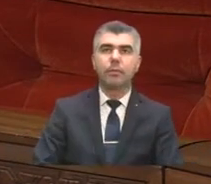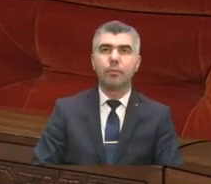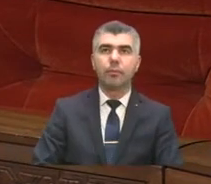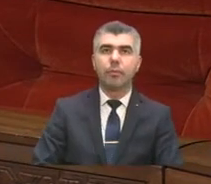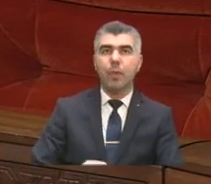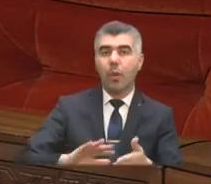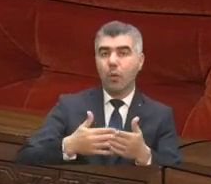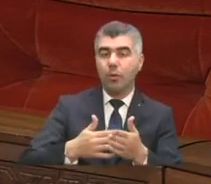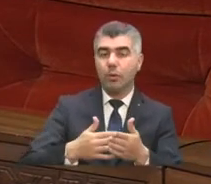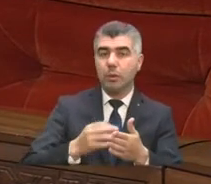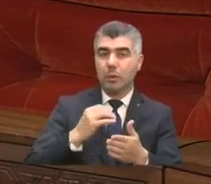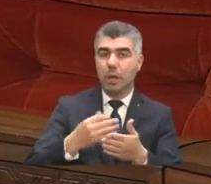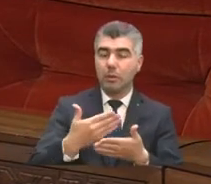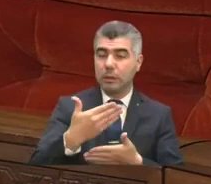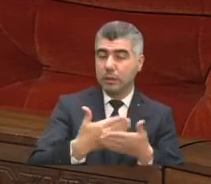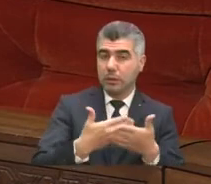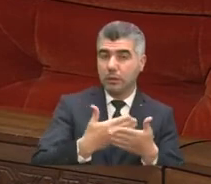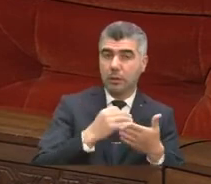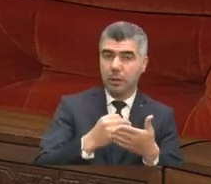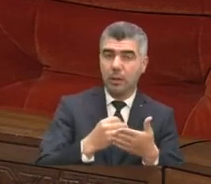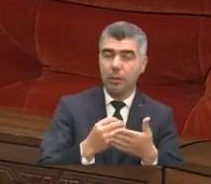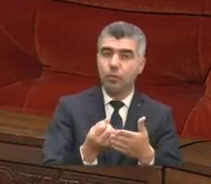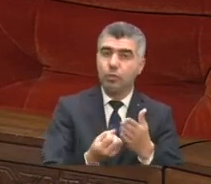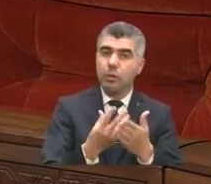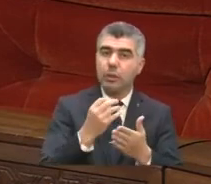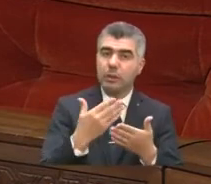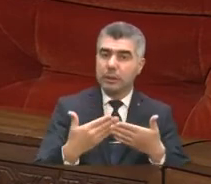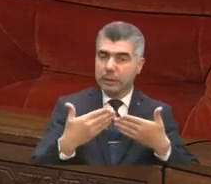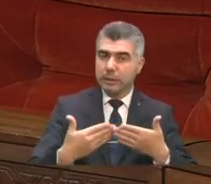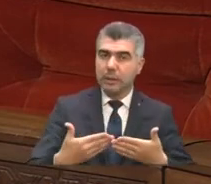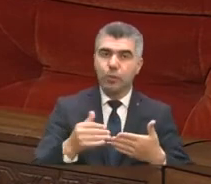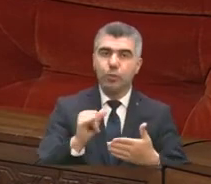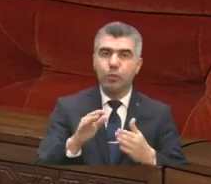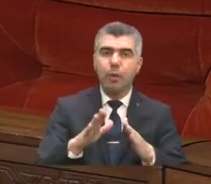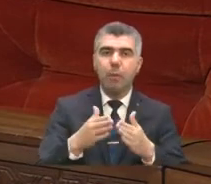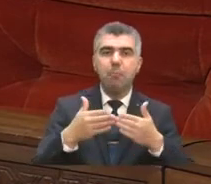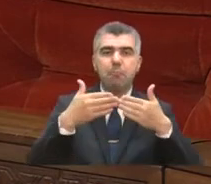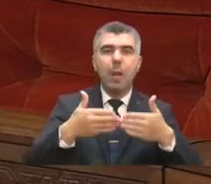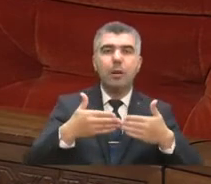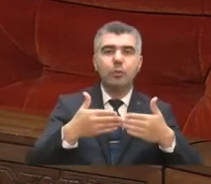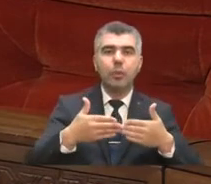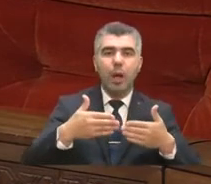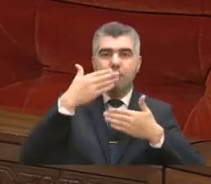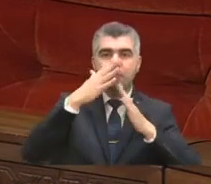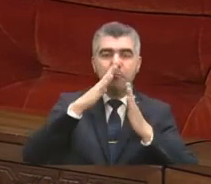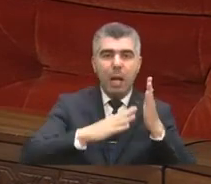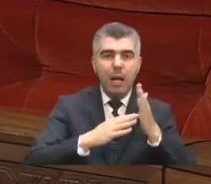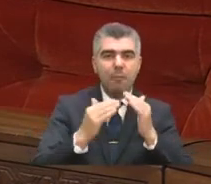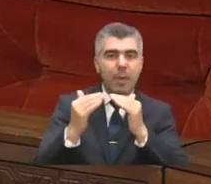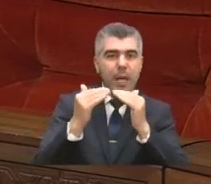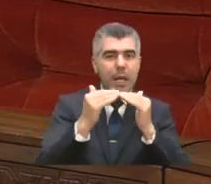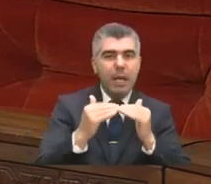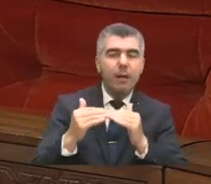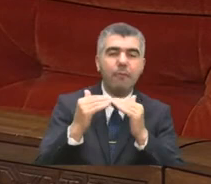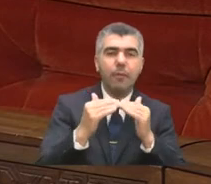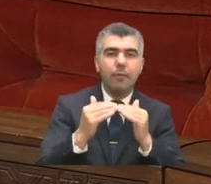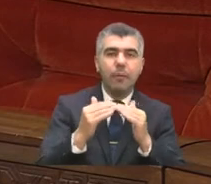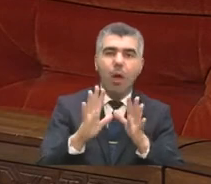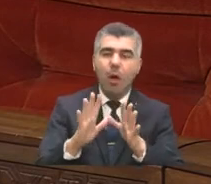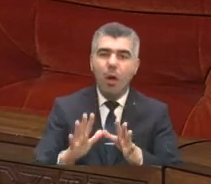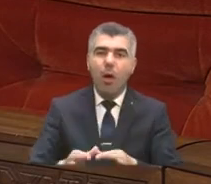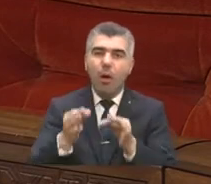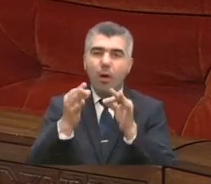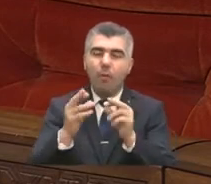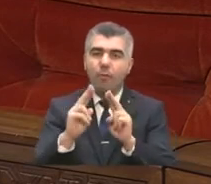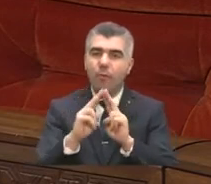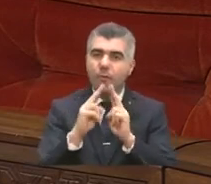خلال هذه الدراسة بتشخيص الوضعية الحالية للملاحة التجارية من أجل ملائمتها مع أفضل الممارسات